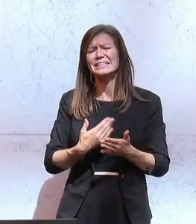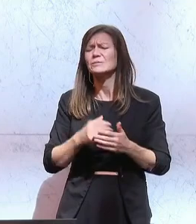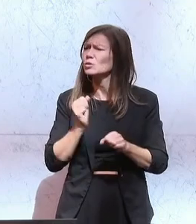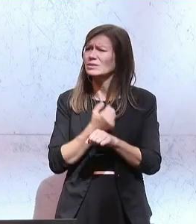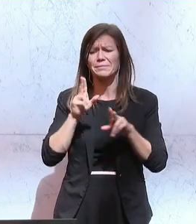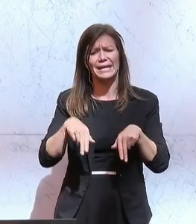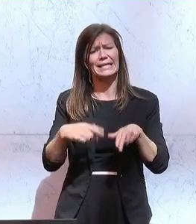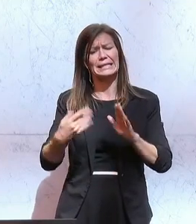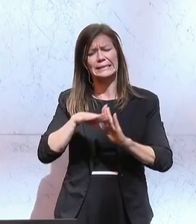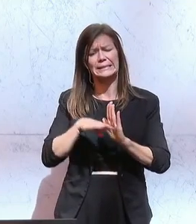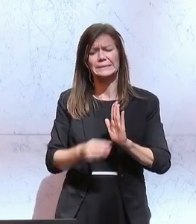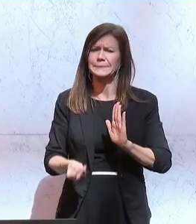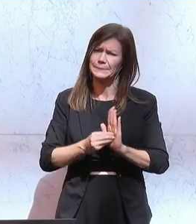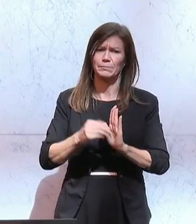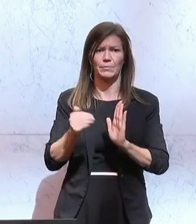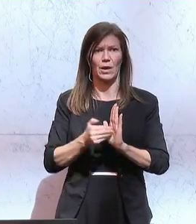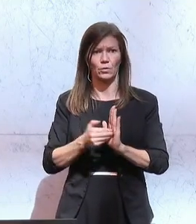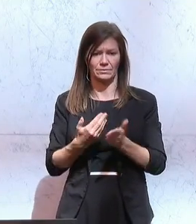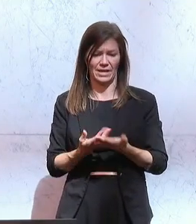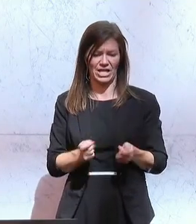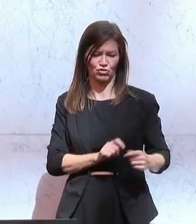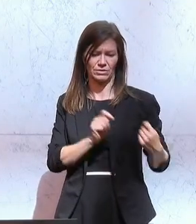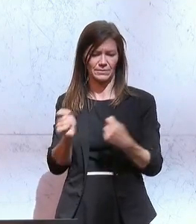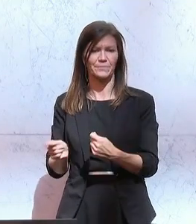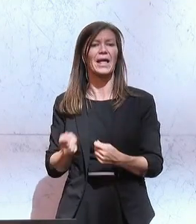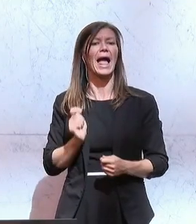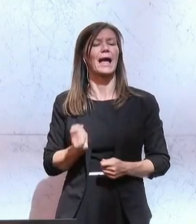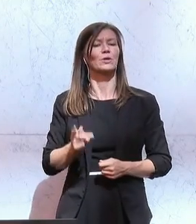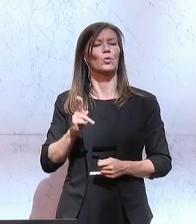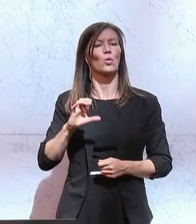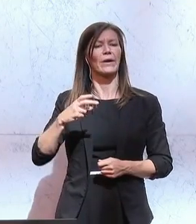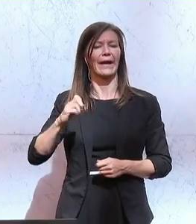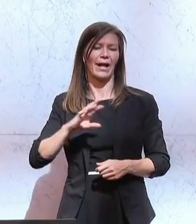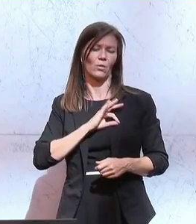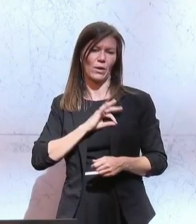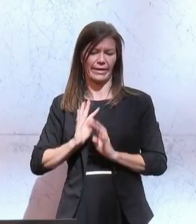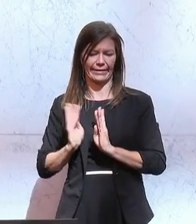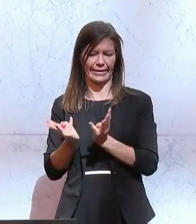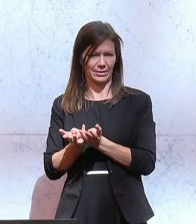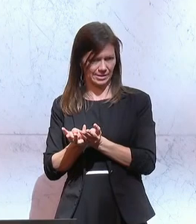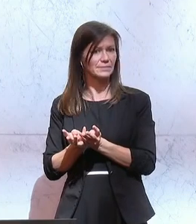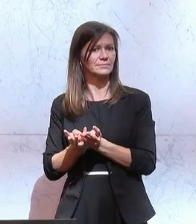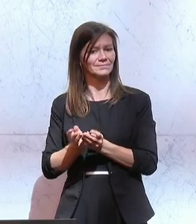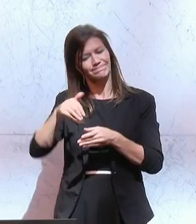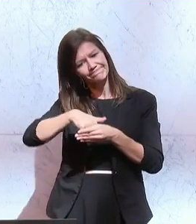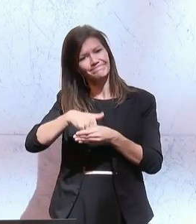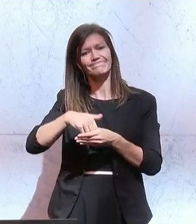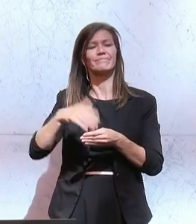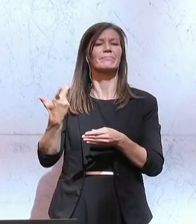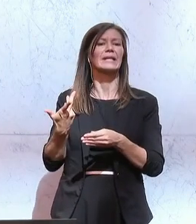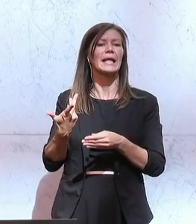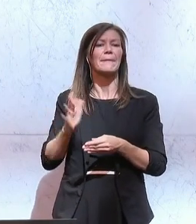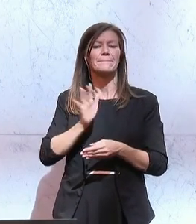Und deswegen bringe ich folgenden Entschließungsantrag ein. Der Abgeordnete Philipp Kucher, Josef Muchitsch, Genossinnen und Genossen betreffend Einsatzkräfte und